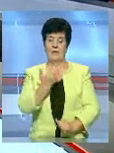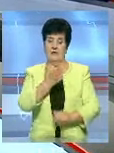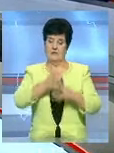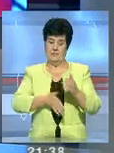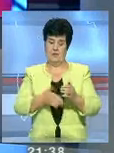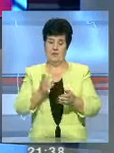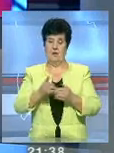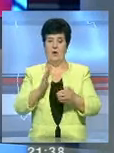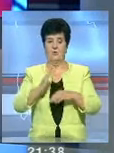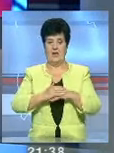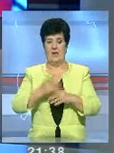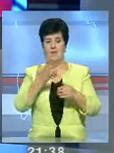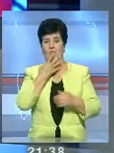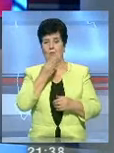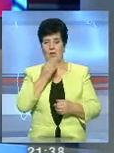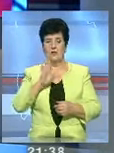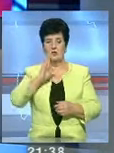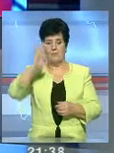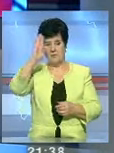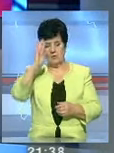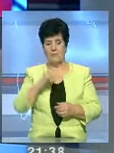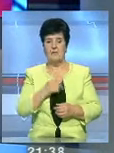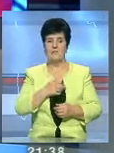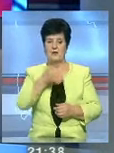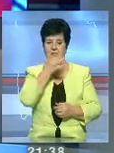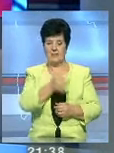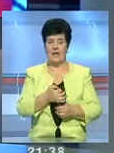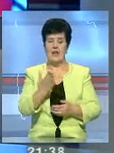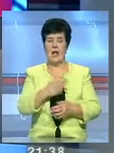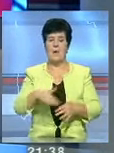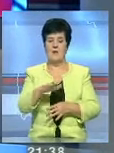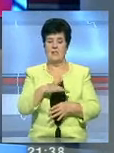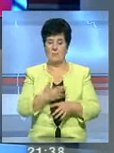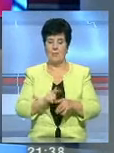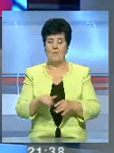seară frumoasă. Domnilor și domnilor, vă reamintesc și a prezentat platforma electorală